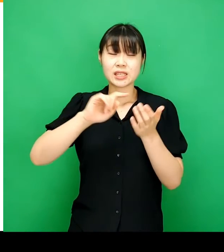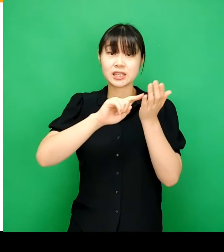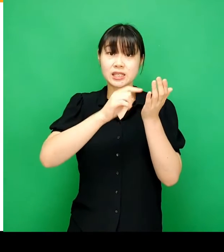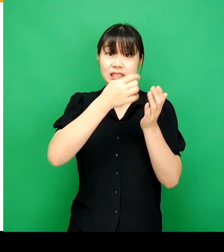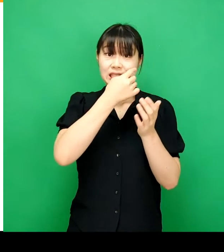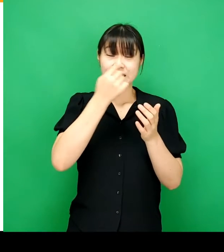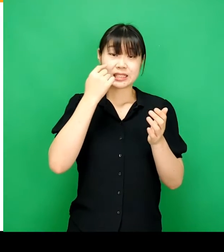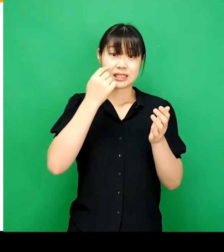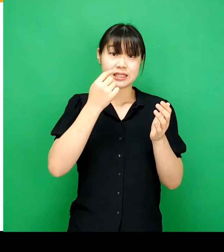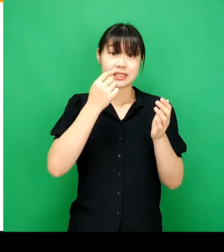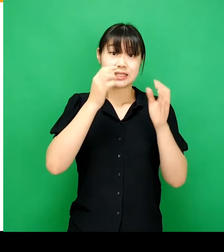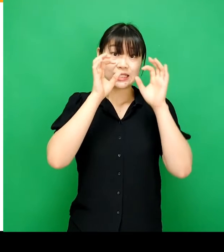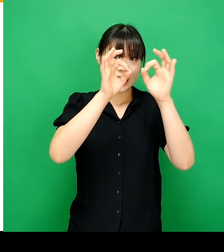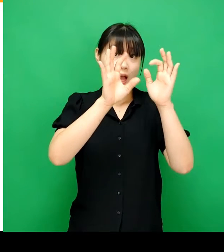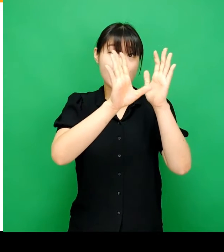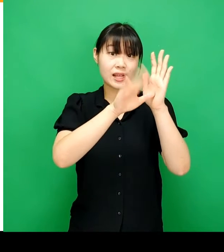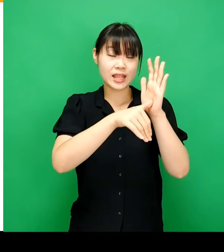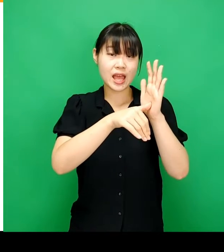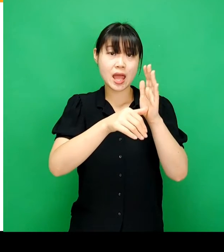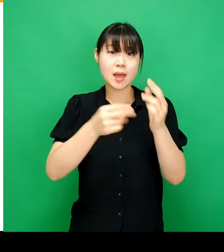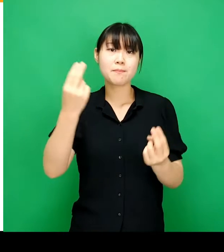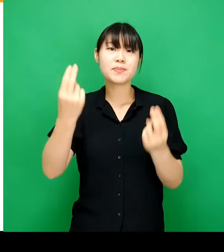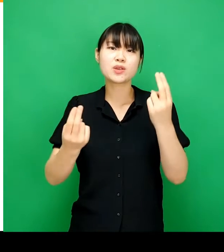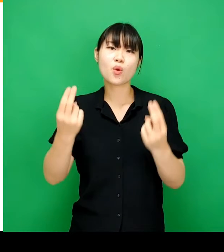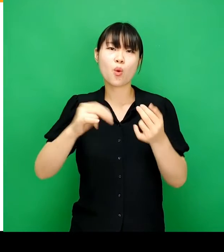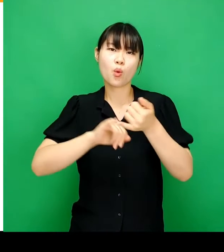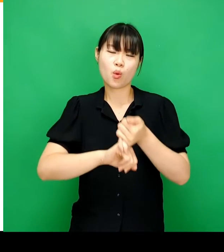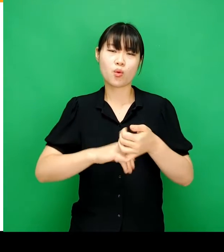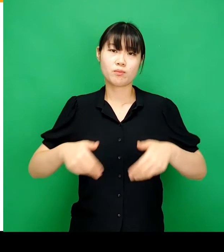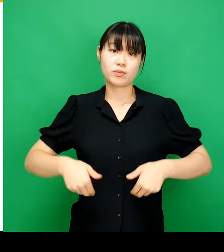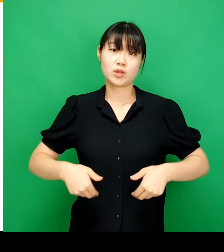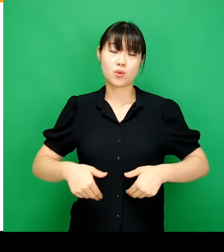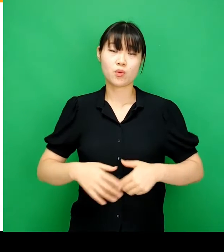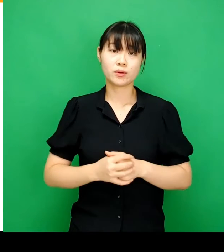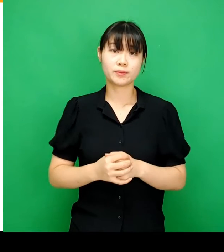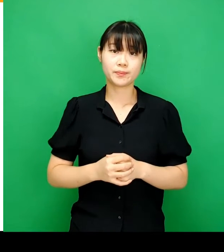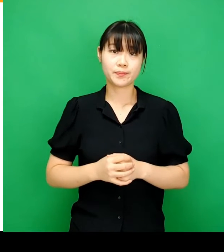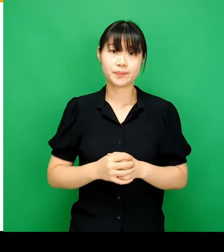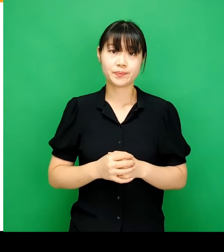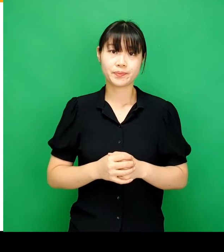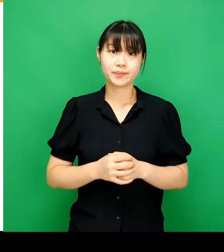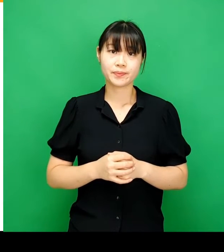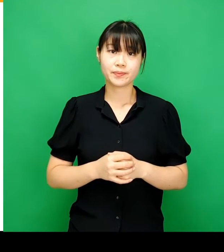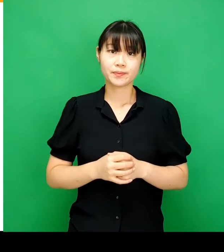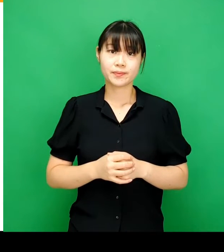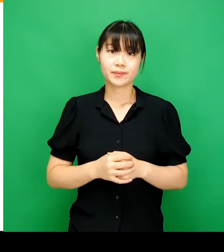3차원의 부피로 시각화할 때도 부피값이 데이터와 비례하는지 꼭 확인해야 합니다.